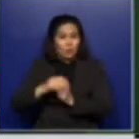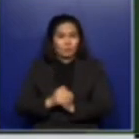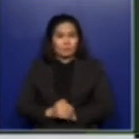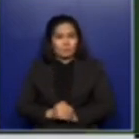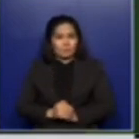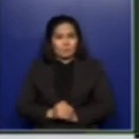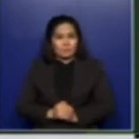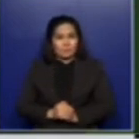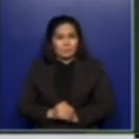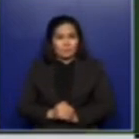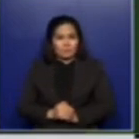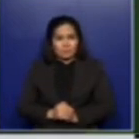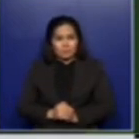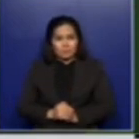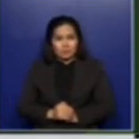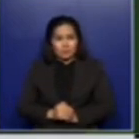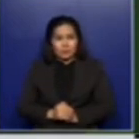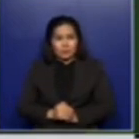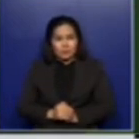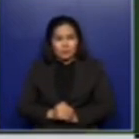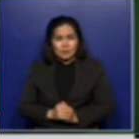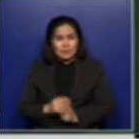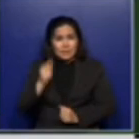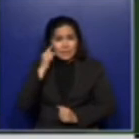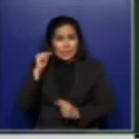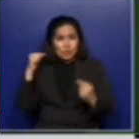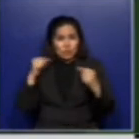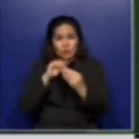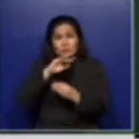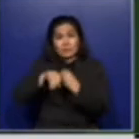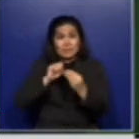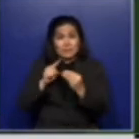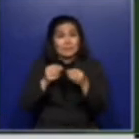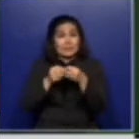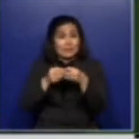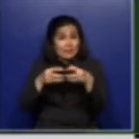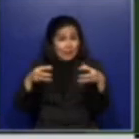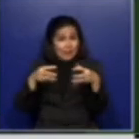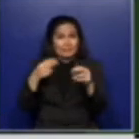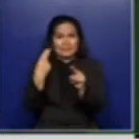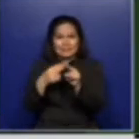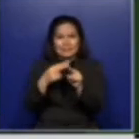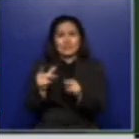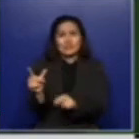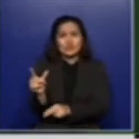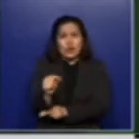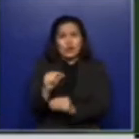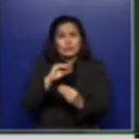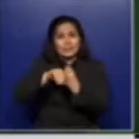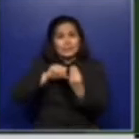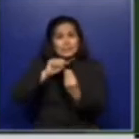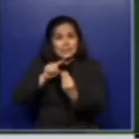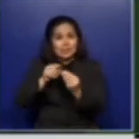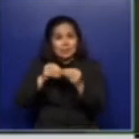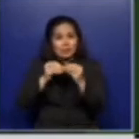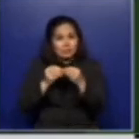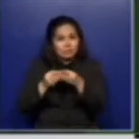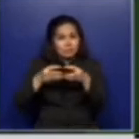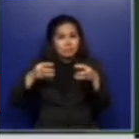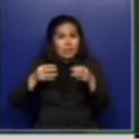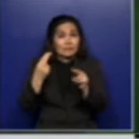ว่าอัตราการขยายตัวทางเศรษฐกิจหรือที่เรามักคุ้นหูกันเนี่ยที่เรียกบอกว่